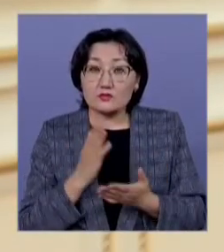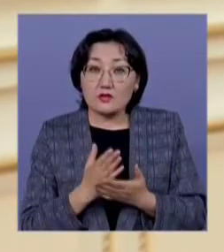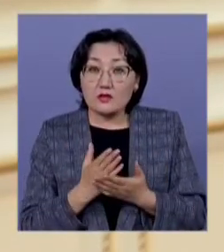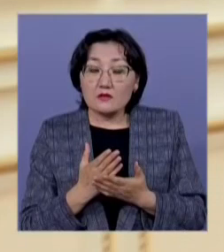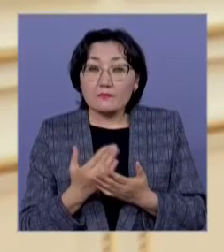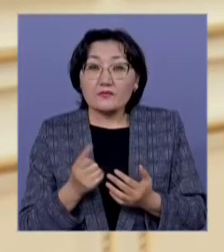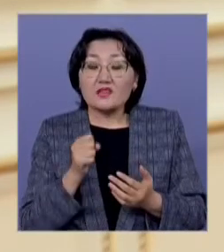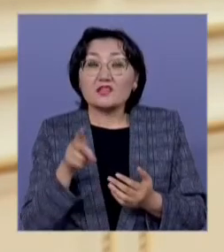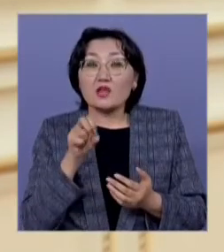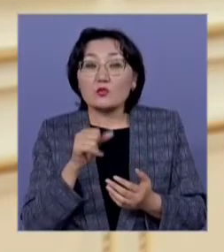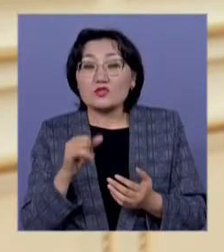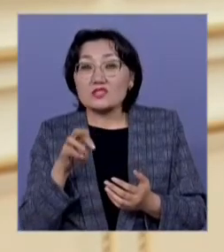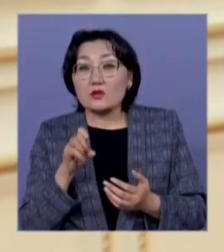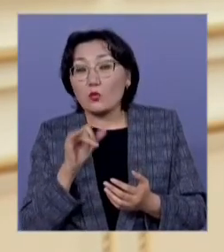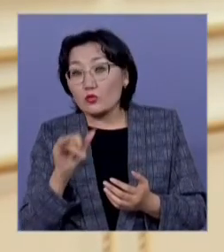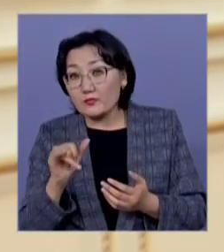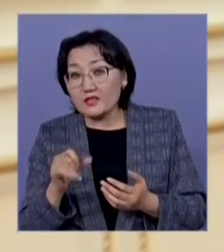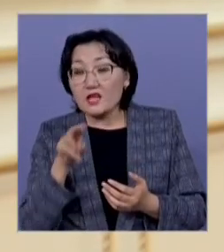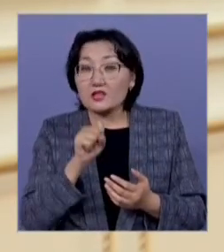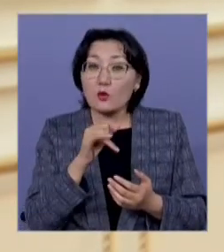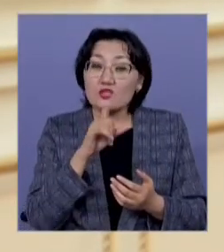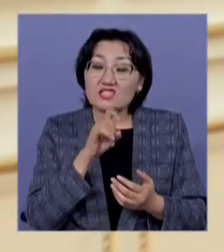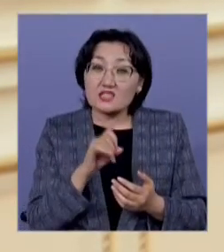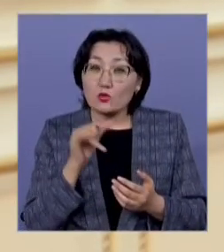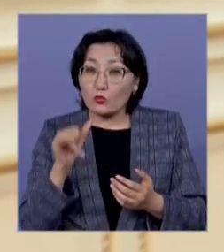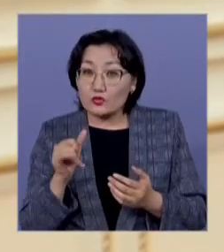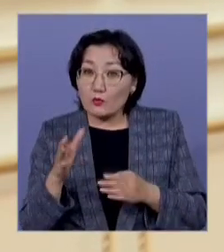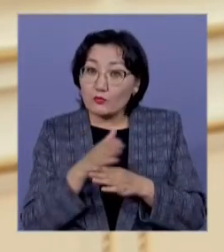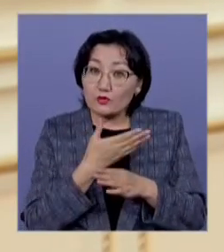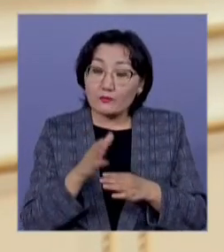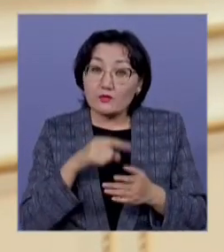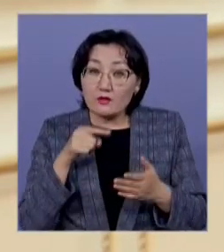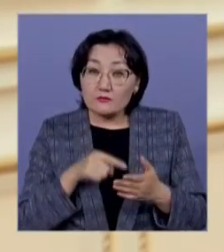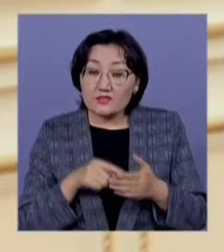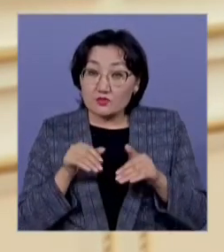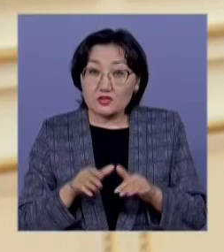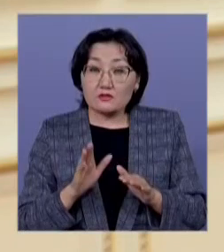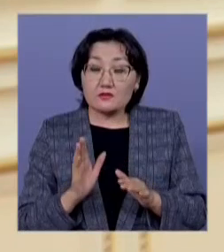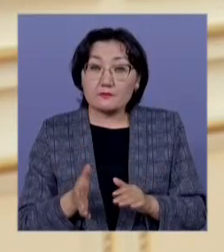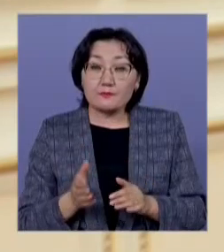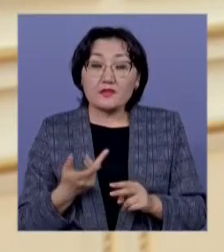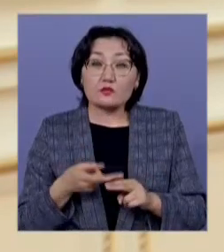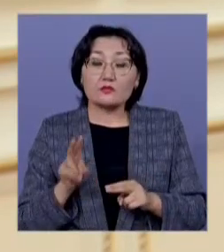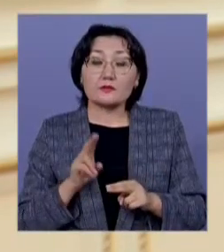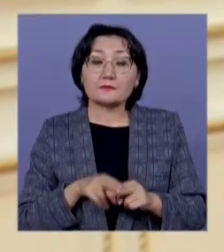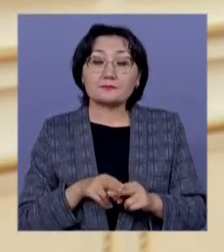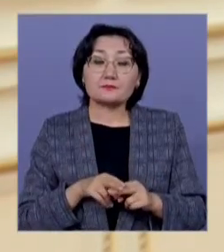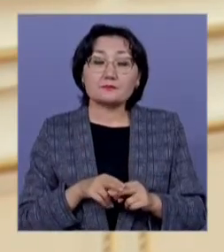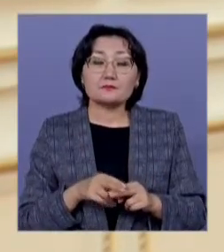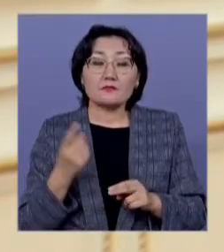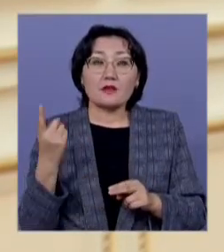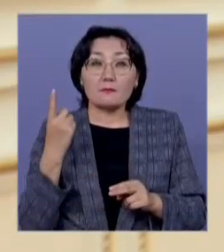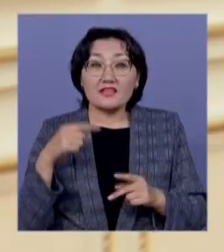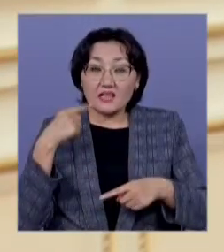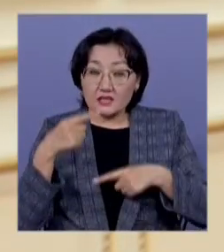Біз дауысты у менен дауыссыз уды бөліп алу мәселесін шешеміз. Сонда бір